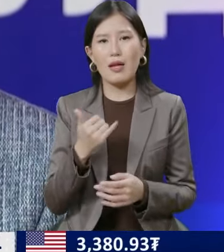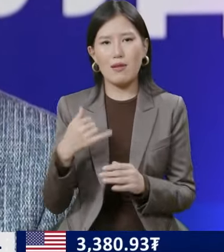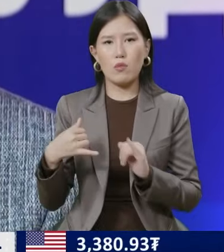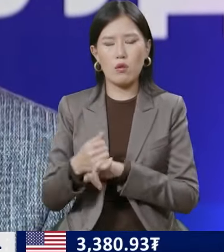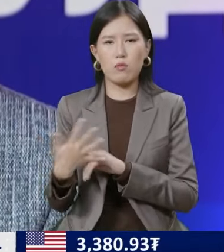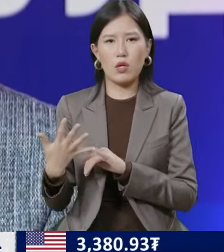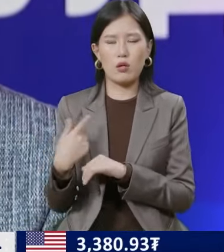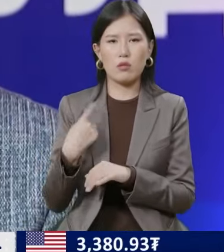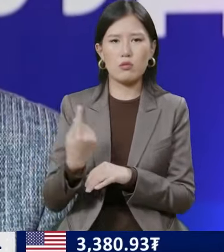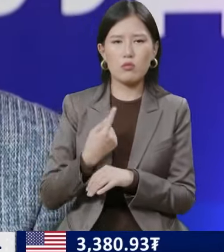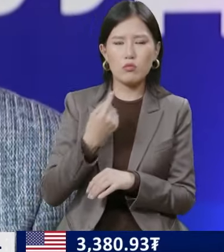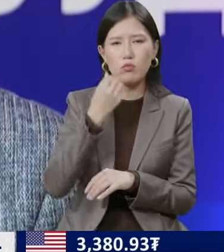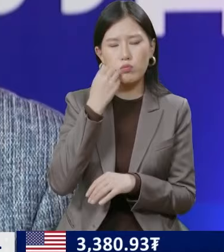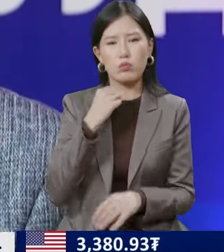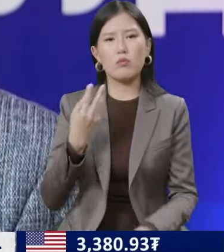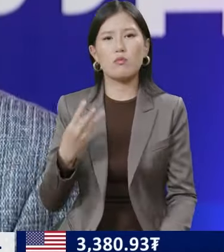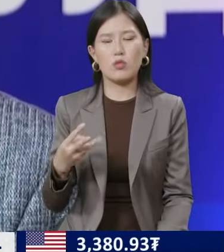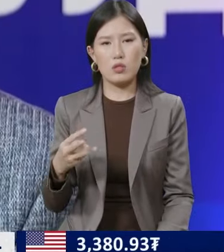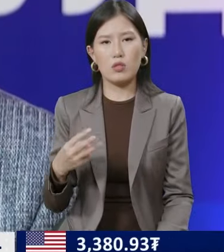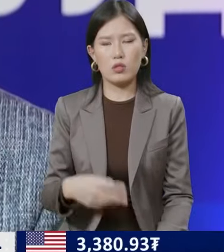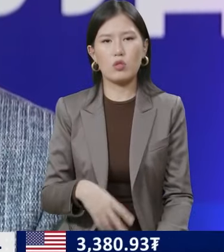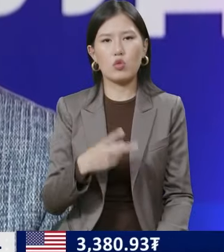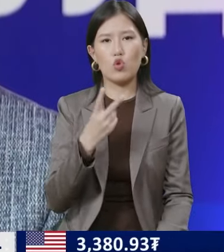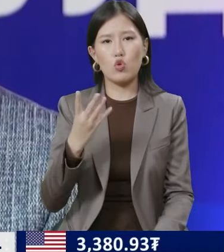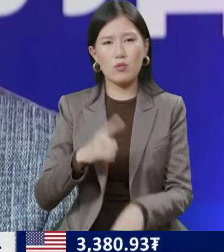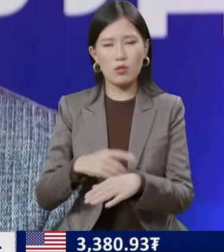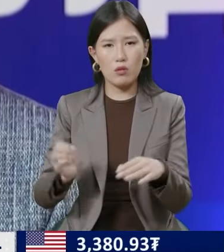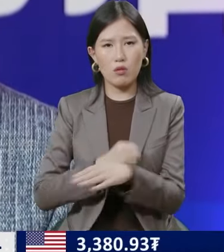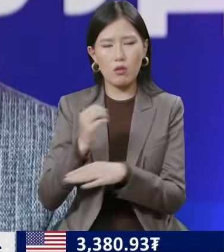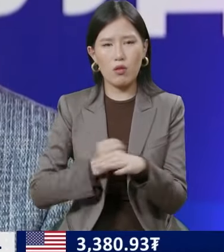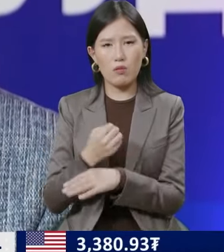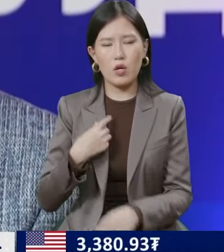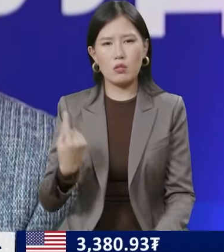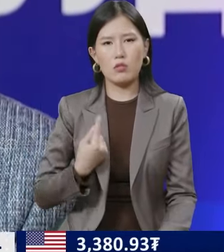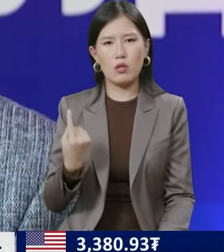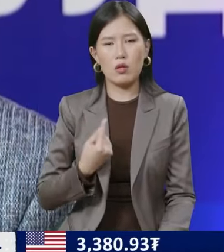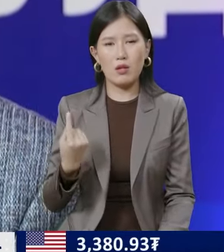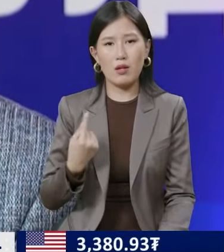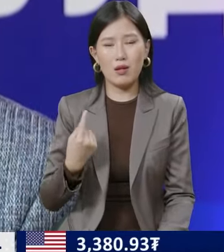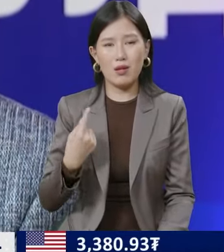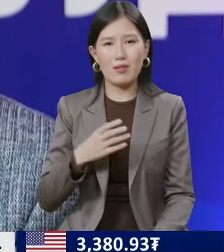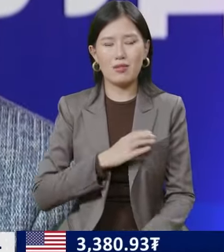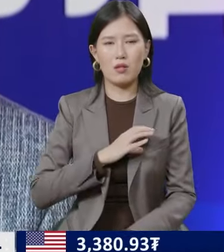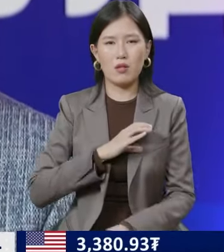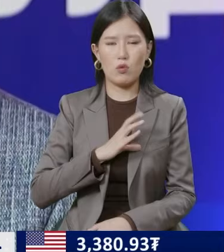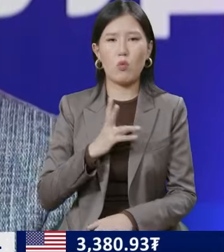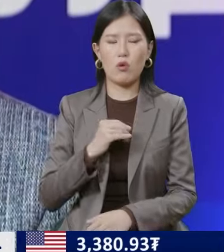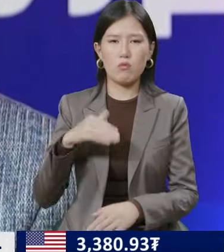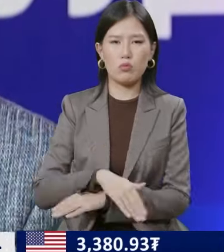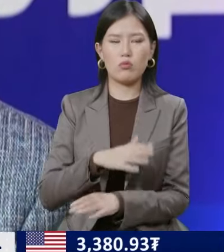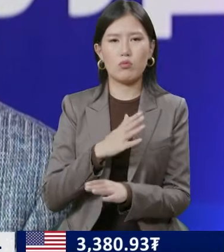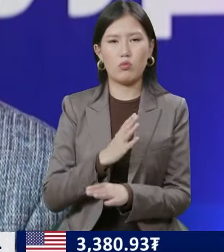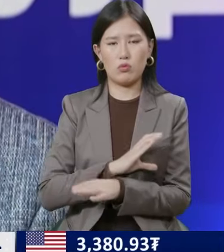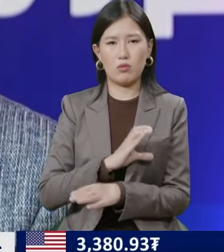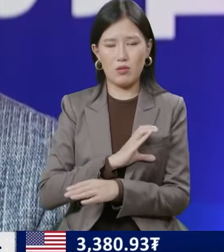ээ. Тэгэл бүтэн 24 цаг ганцаараа. Тэгэд готрол гэж юм болдог, санаашрал